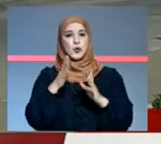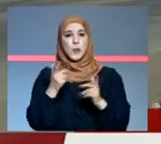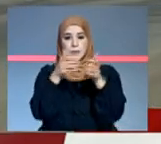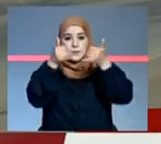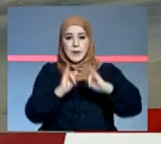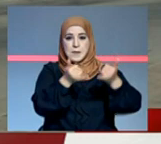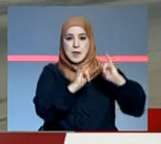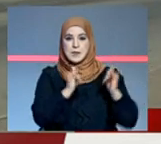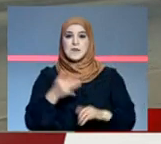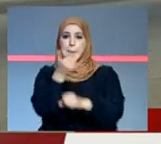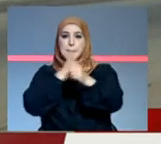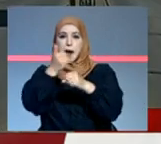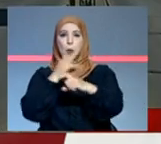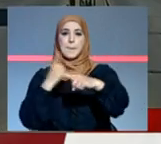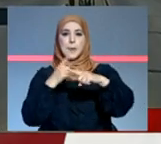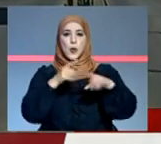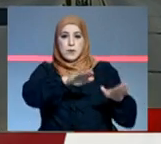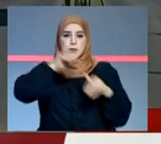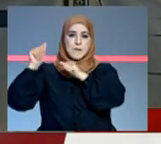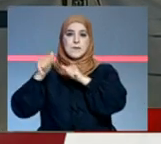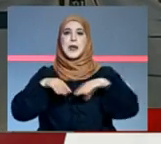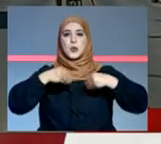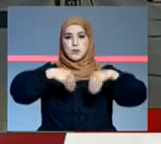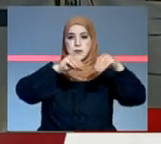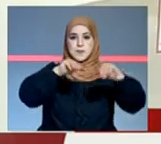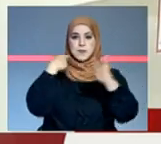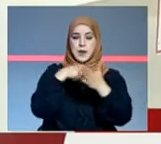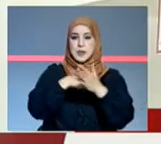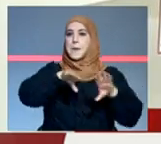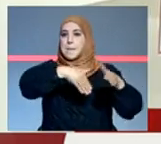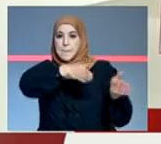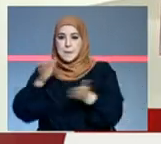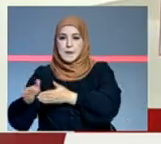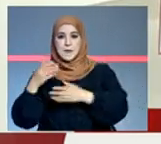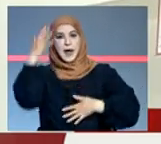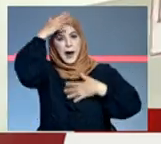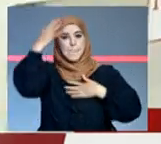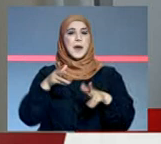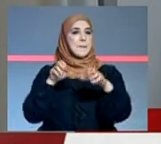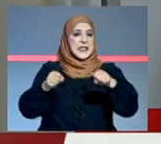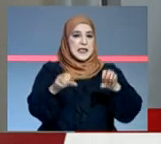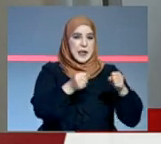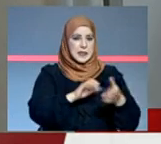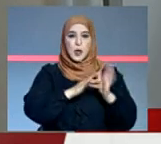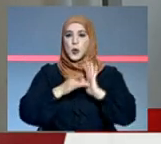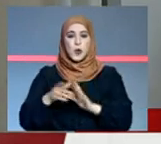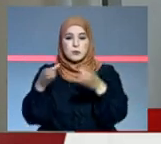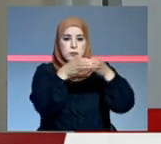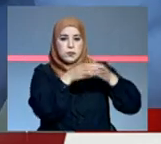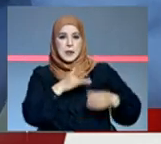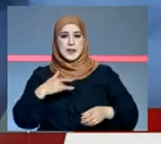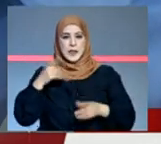الكراسي بالمقاهي ومنع انتصاب الأسواق الأسبوعية وغلق الحمامات في الوقت الذي كثفت فيه الدوائر الصحية من